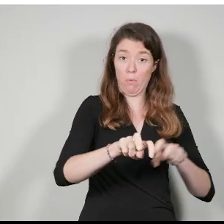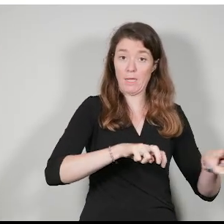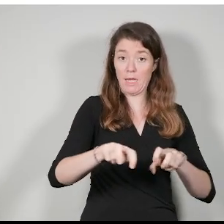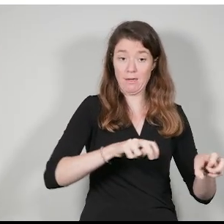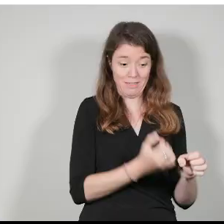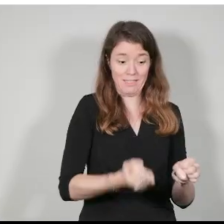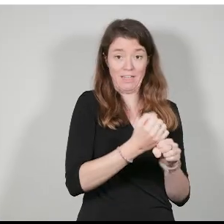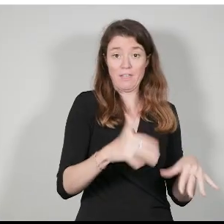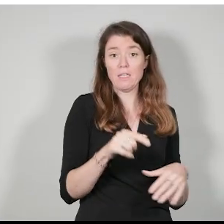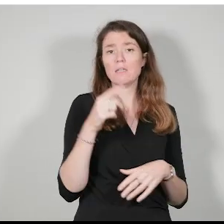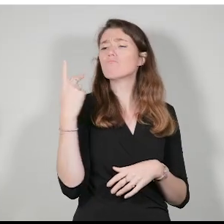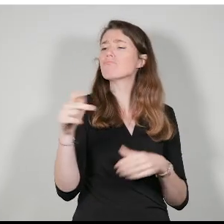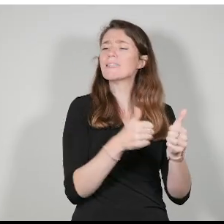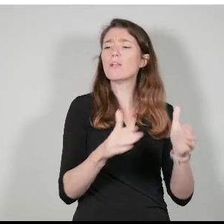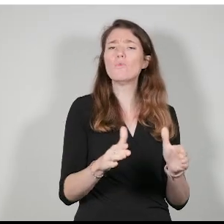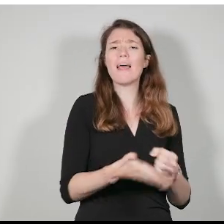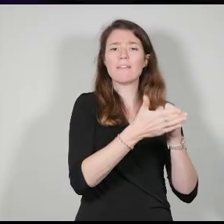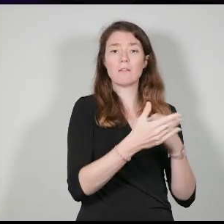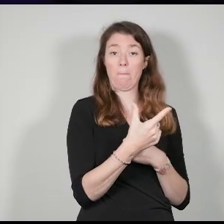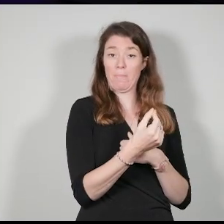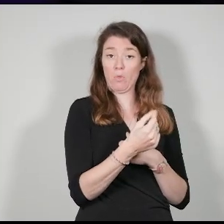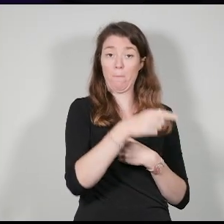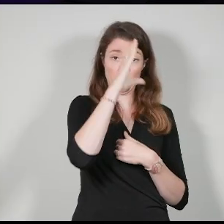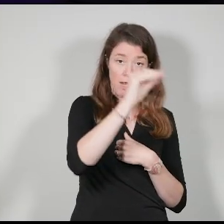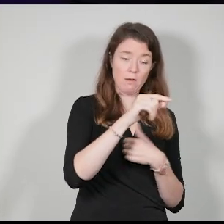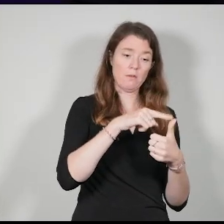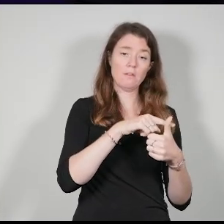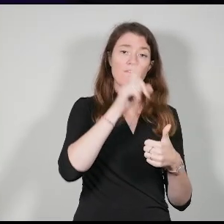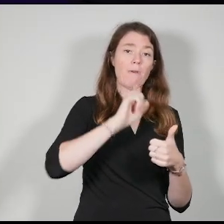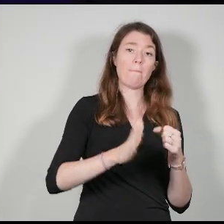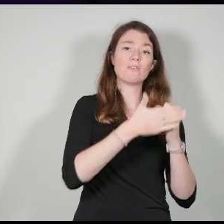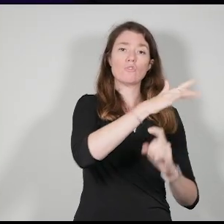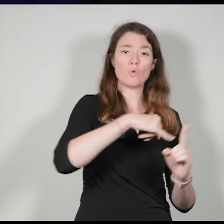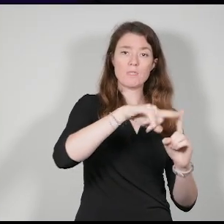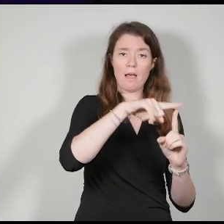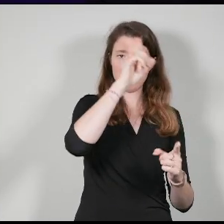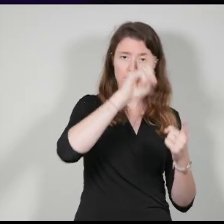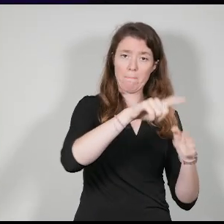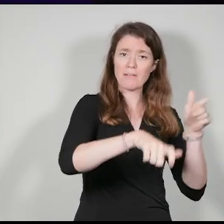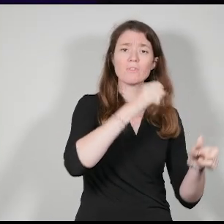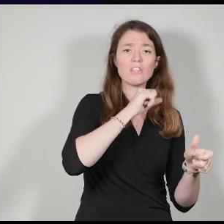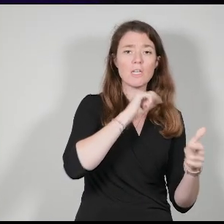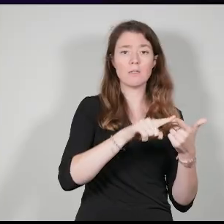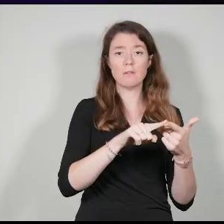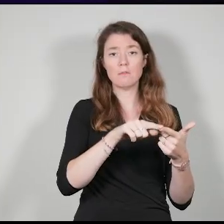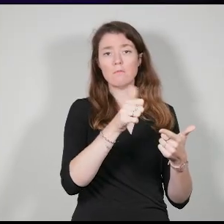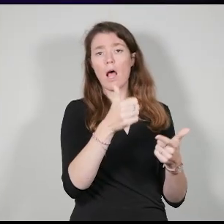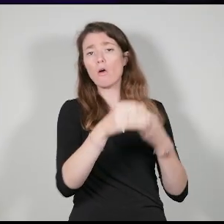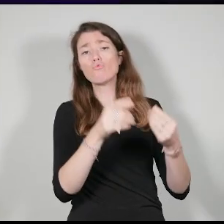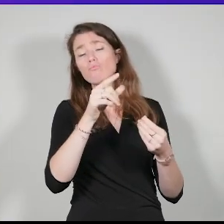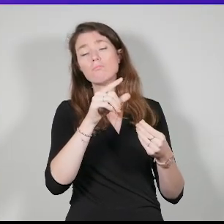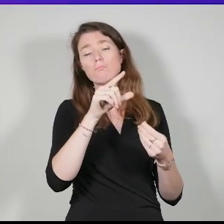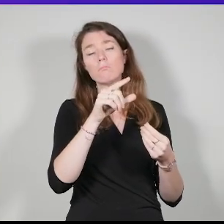été créée dans votre cellule Entraide. C'est un binôme de professionnels. Il y a une assistante sociale en gérontologie et un psychologue